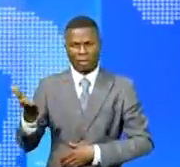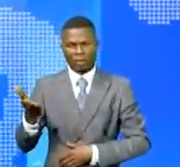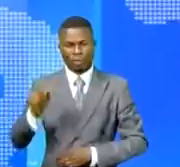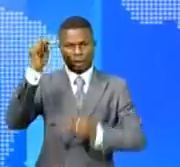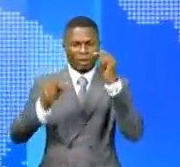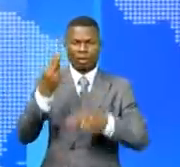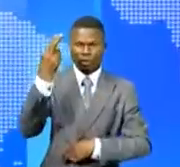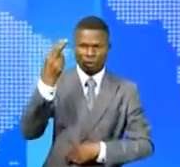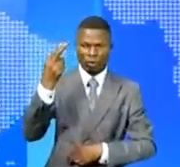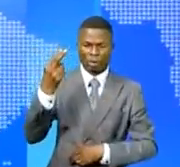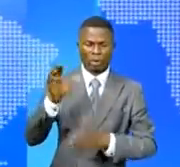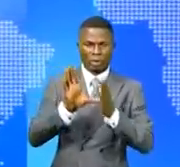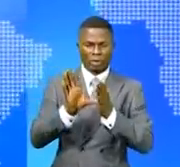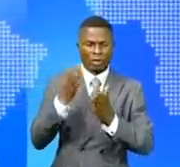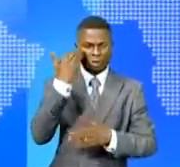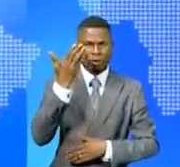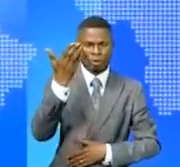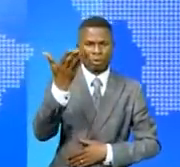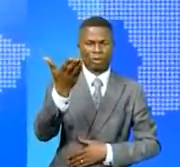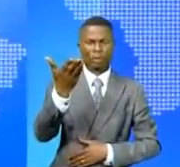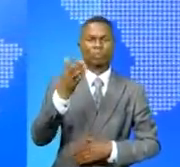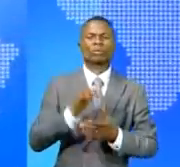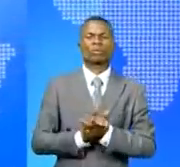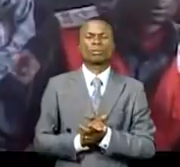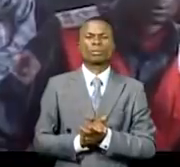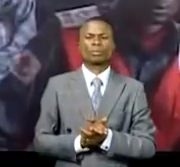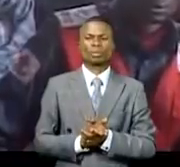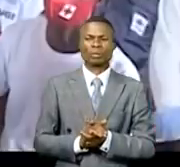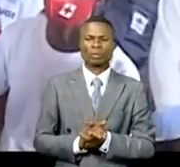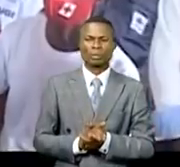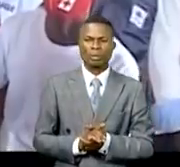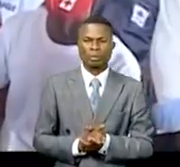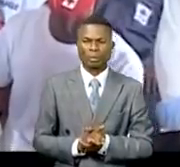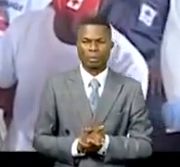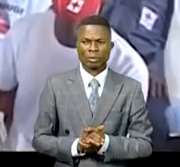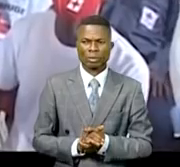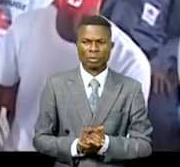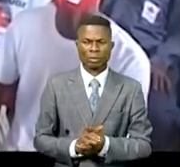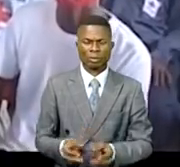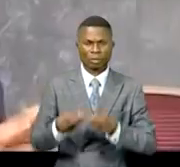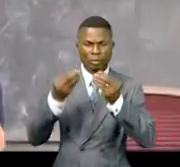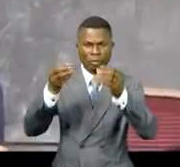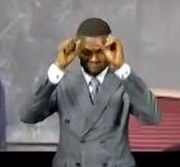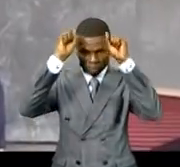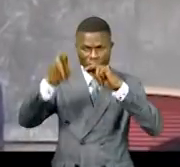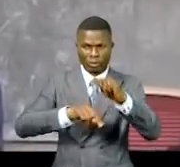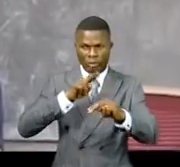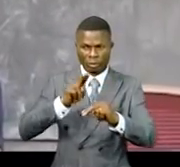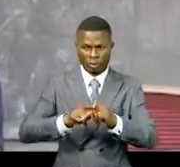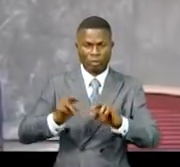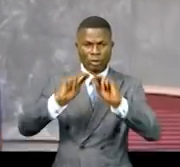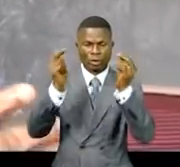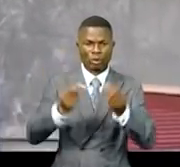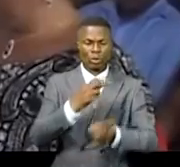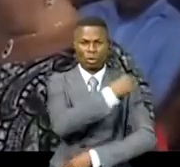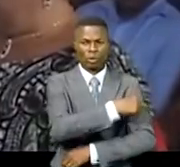D, nous disent Jolie Kitoumoua et Simon Kanko. La Croix-Rouge vient d'être donnée par le président national de cette